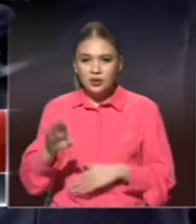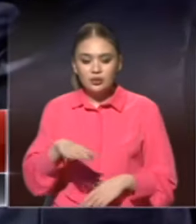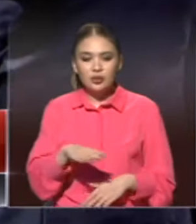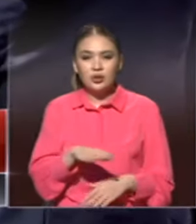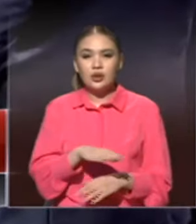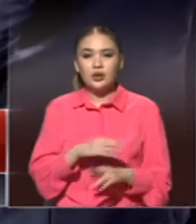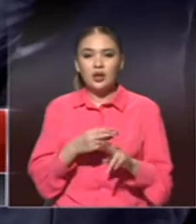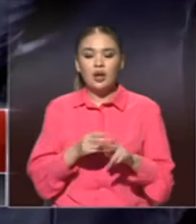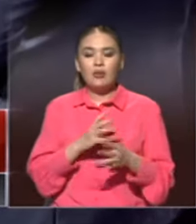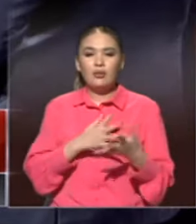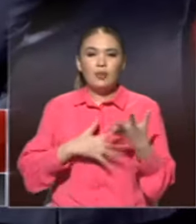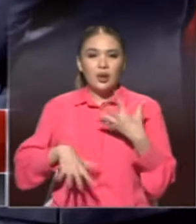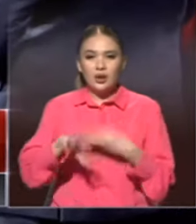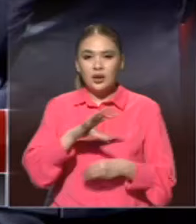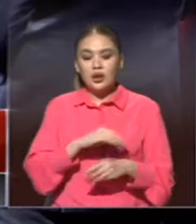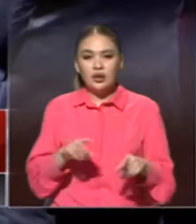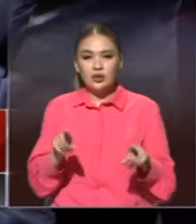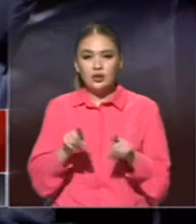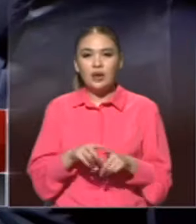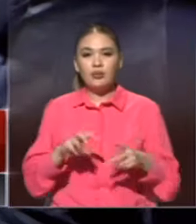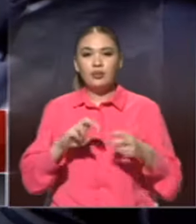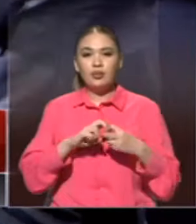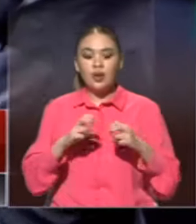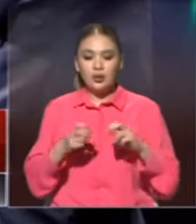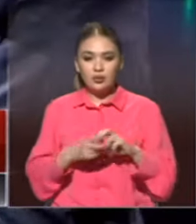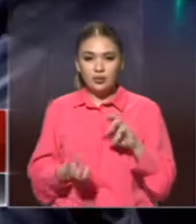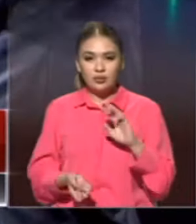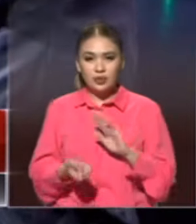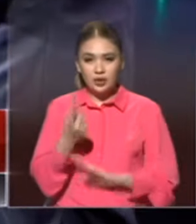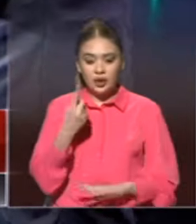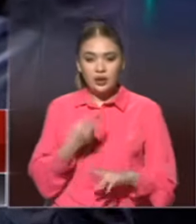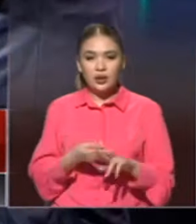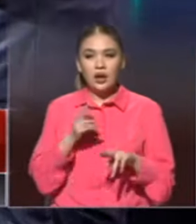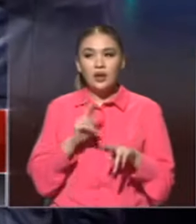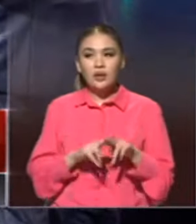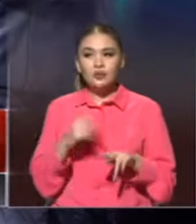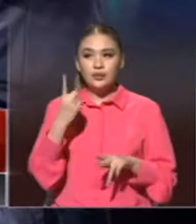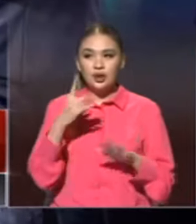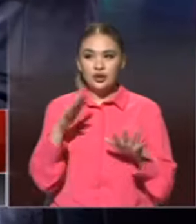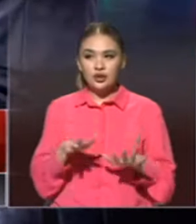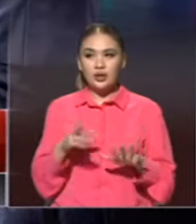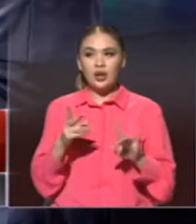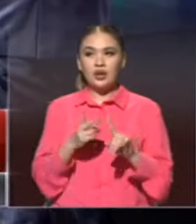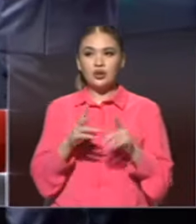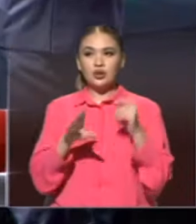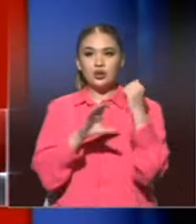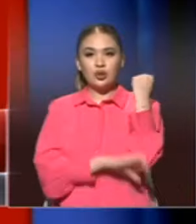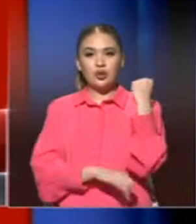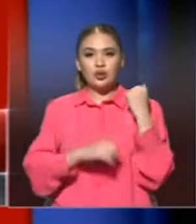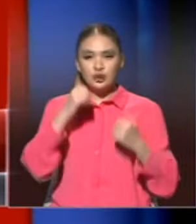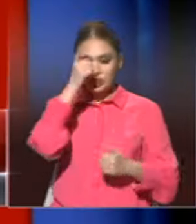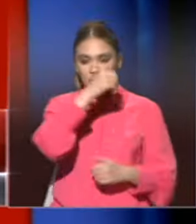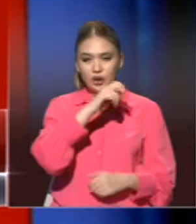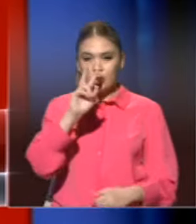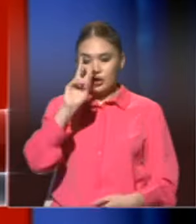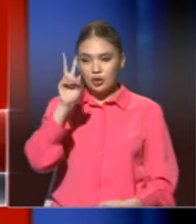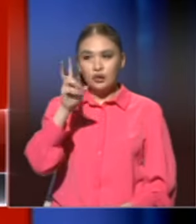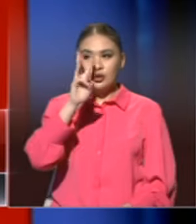барлығы осындай проблемадан туындайды деп ойлаймын бұл біріншіден. Қазіргі таңда енді соңғы жылдары мен соңғы бір 2 жылды